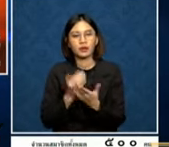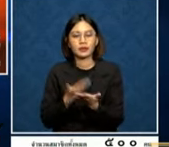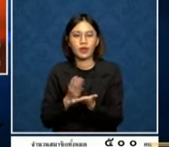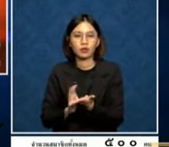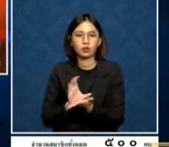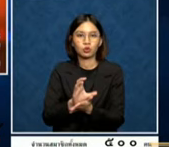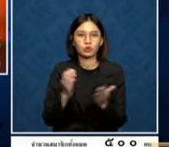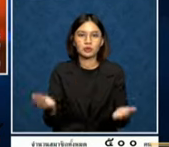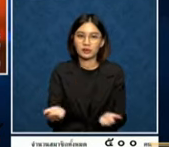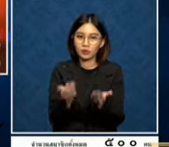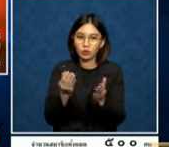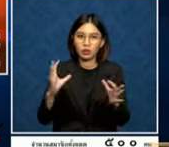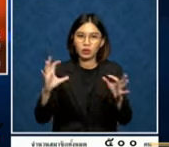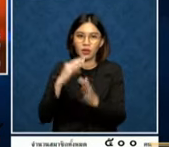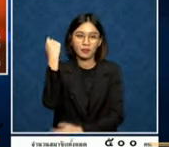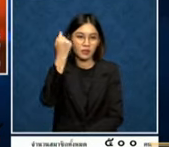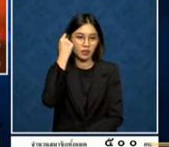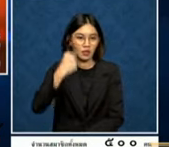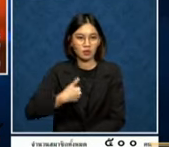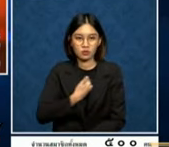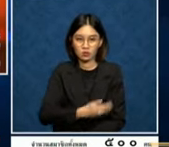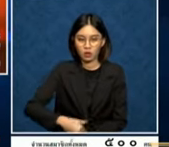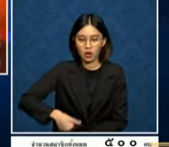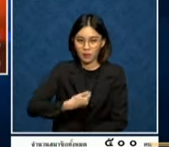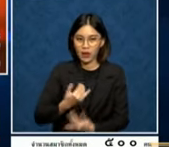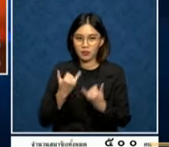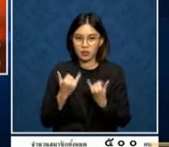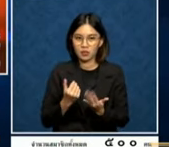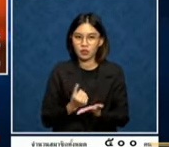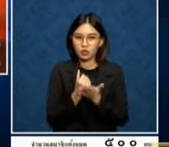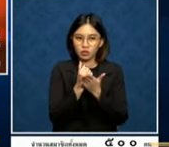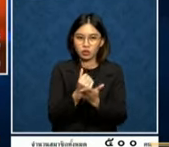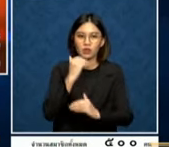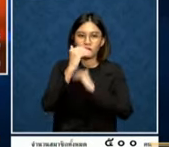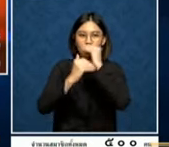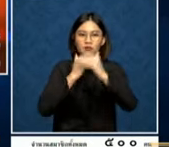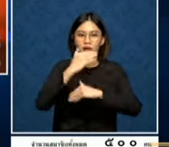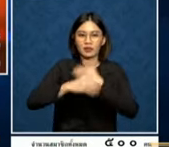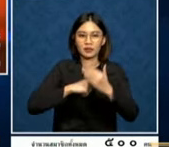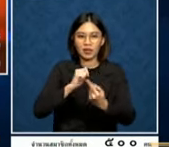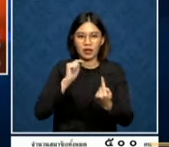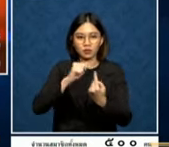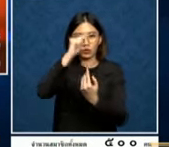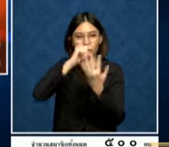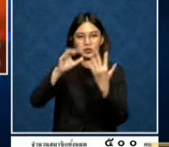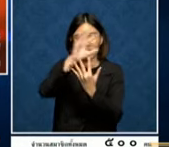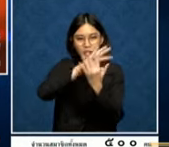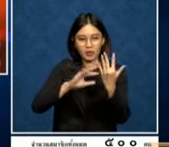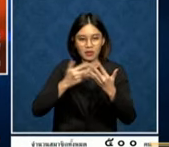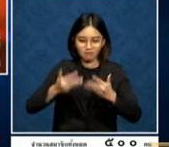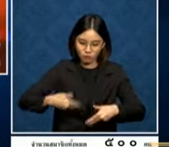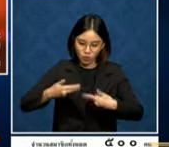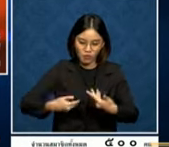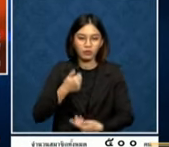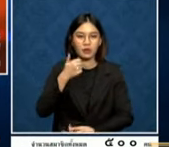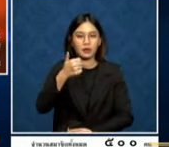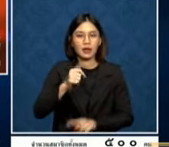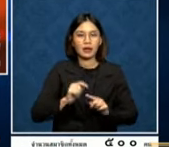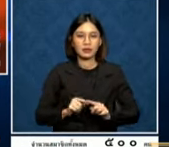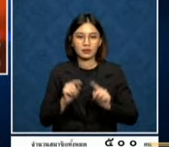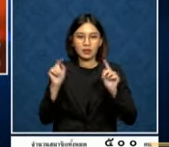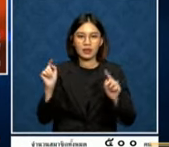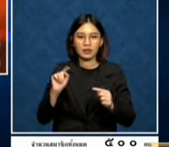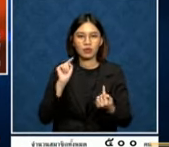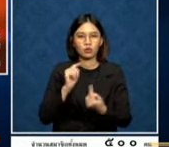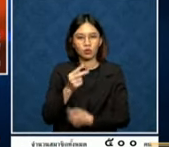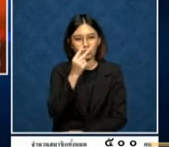ทุนสนับสนุนนะคะการท่องเที่ยวเชิงสุขภาพนี้ก็จะช่วยยกระดับตลาดและสร้างรายได้ให้กับประเทศไทยเป็นอย่างมากค่ะอย่างไรก็ตามนะ